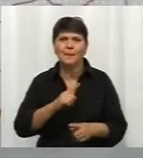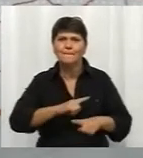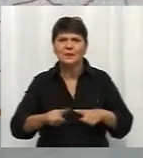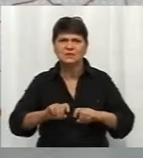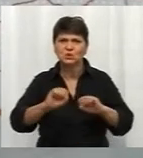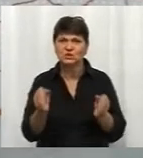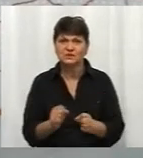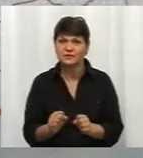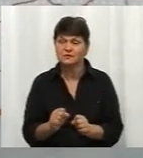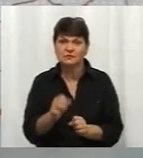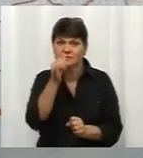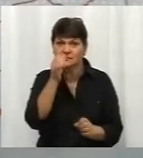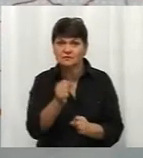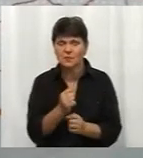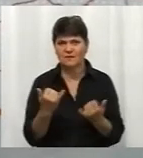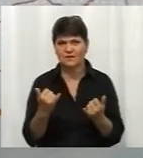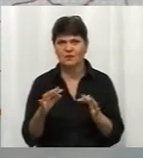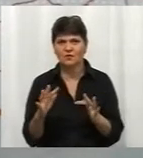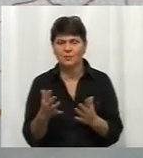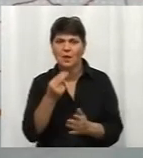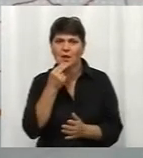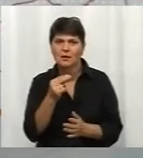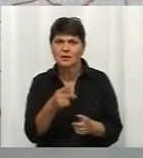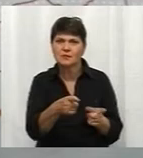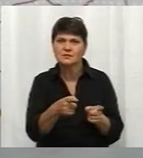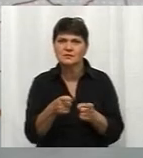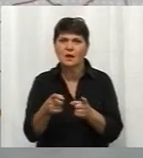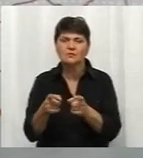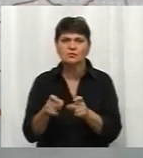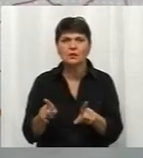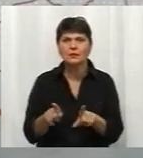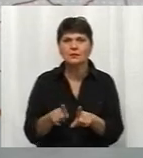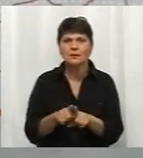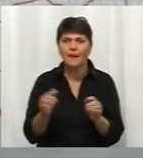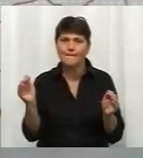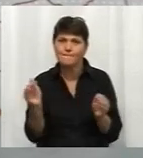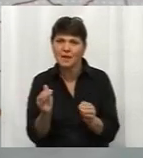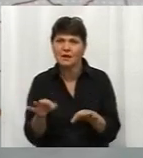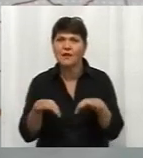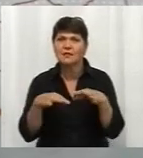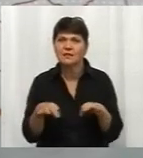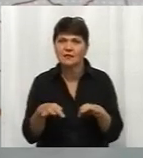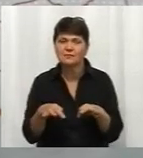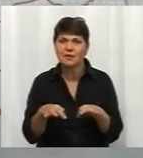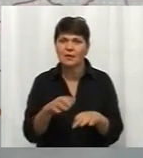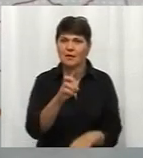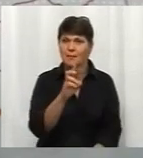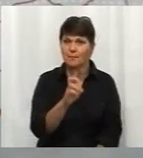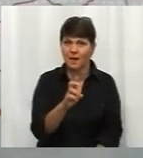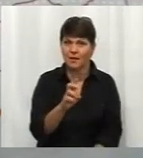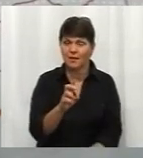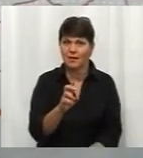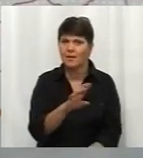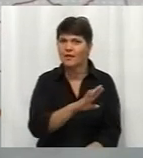І все-таки в даному випадку краще залучати більш такі менші транспортні засоби категорії Б, щоб